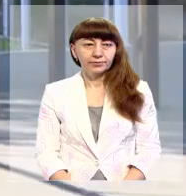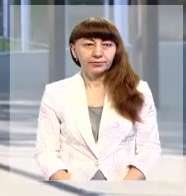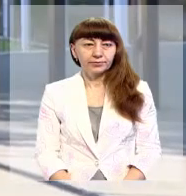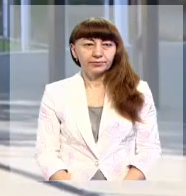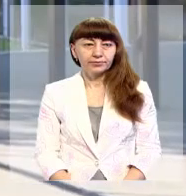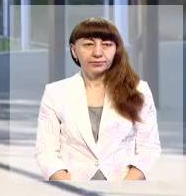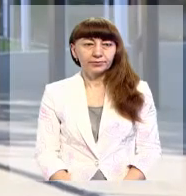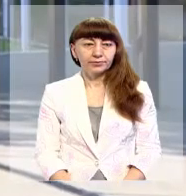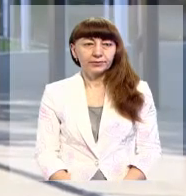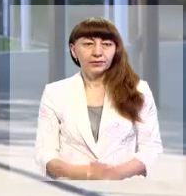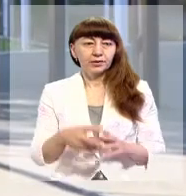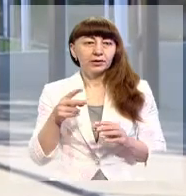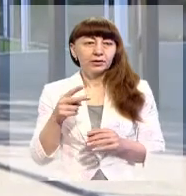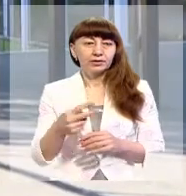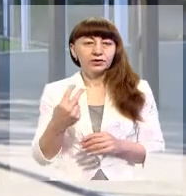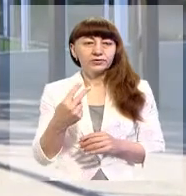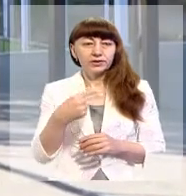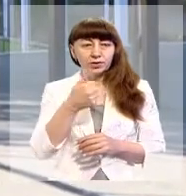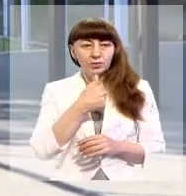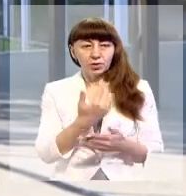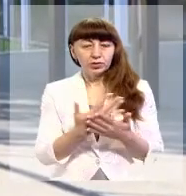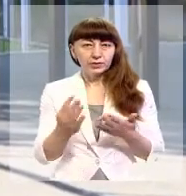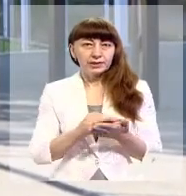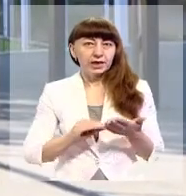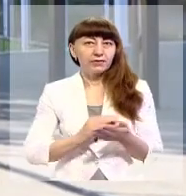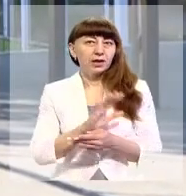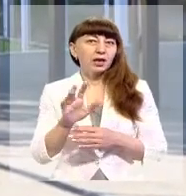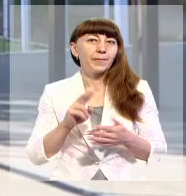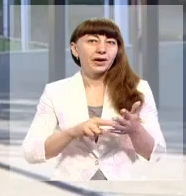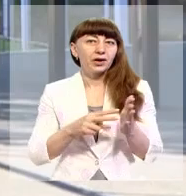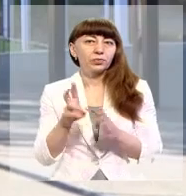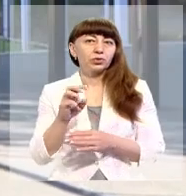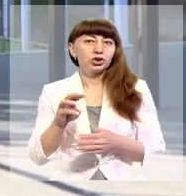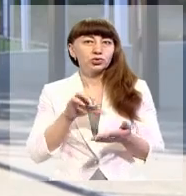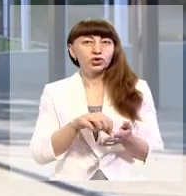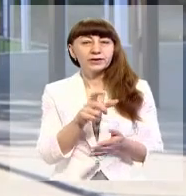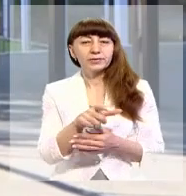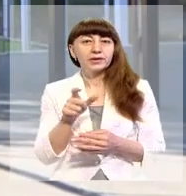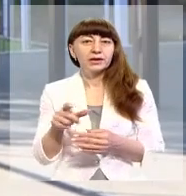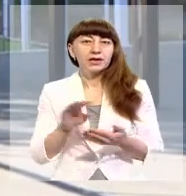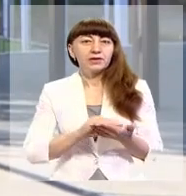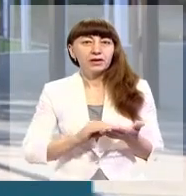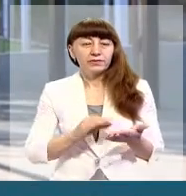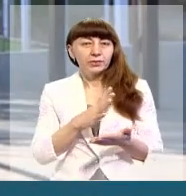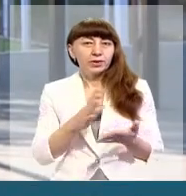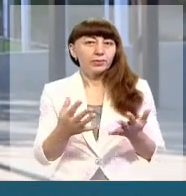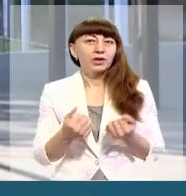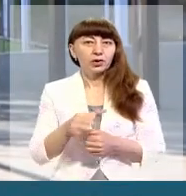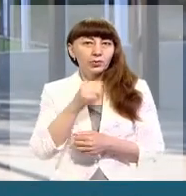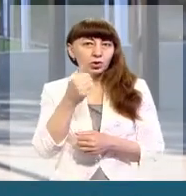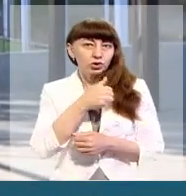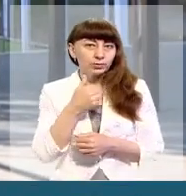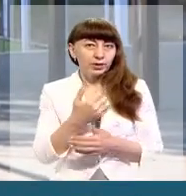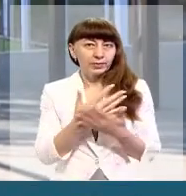2022 жылы біз халық қатысатын бюджет жобасына өтінім бердік. Өтінішіміз қабылданып, өткен жылы осындай керемет алаң салып берді. Алғысымыз шексіз.